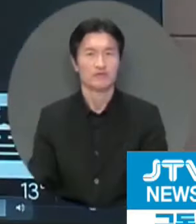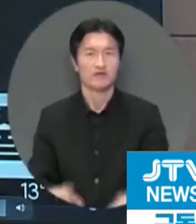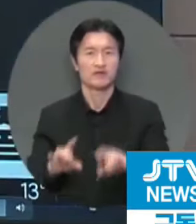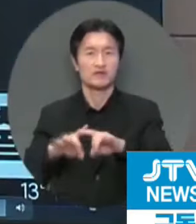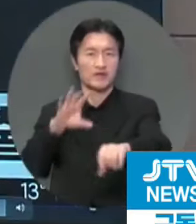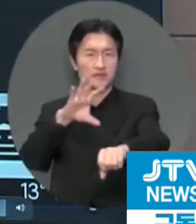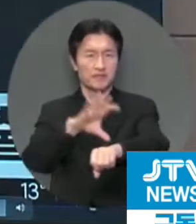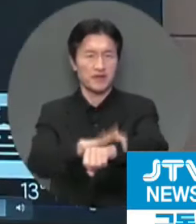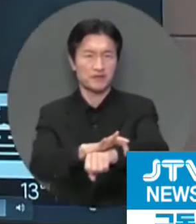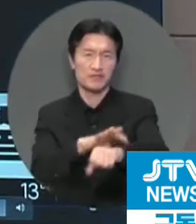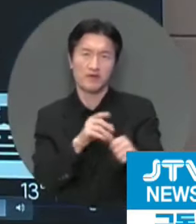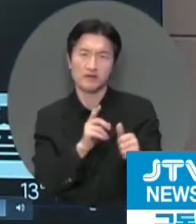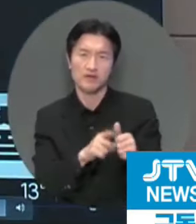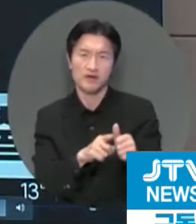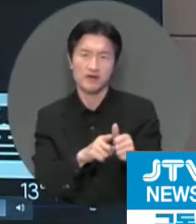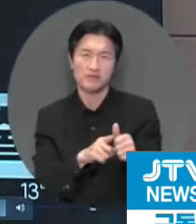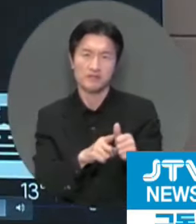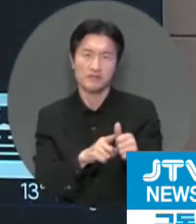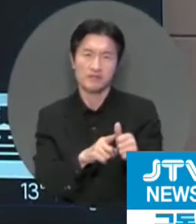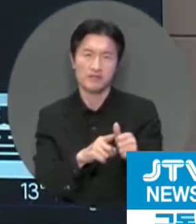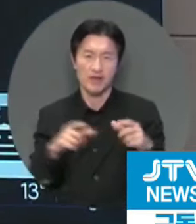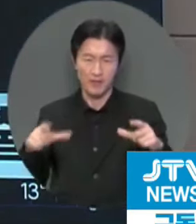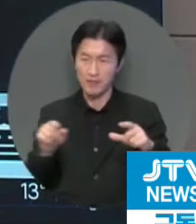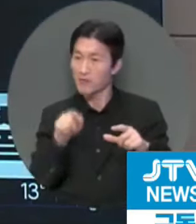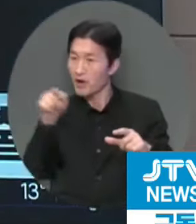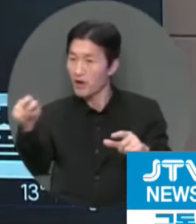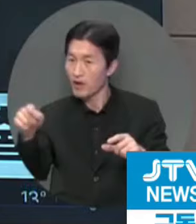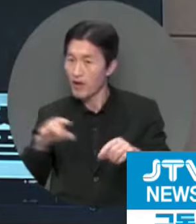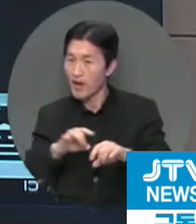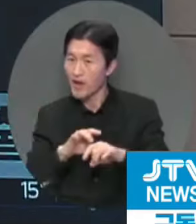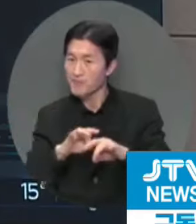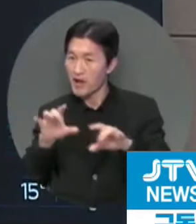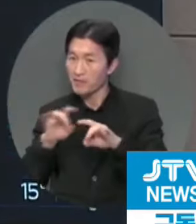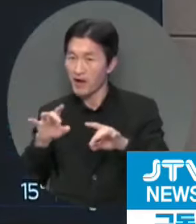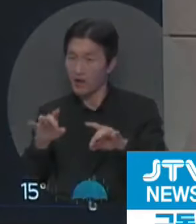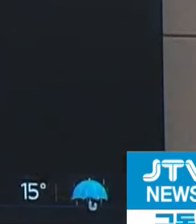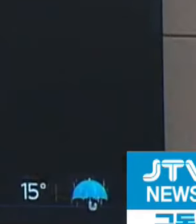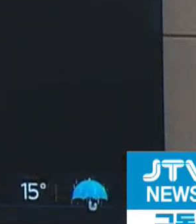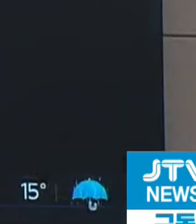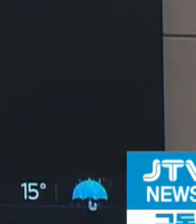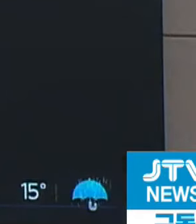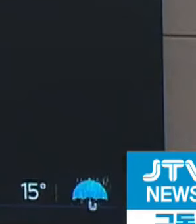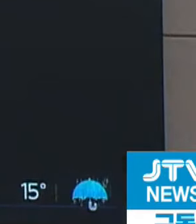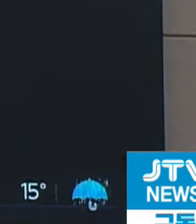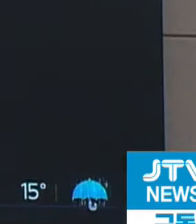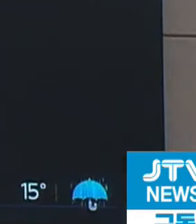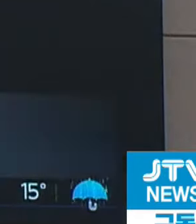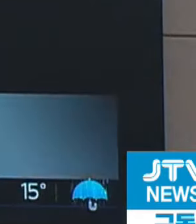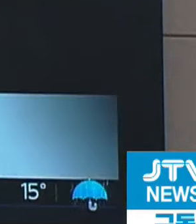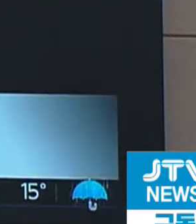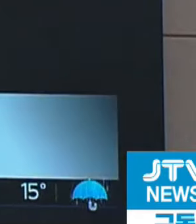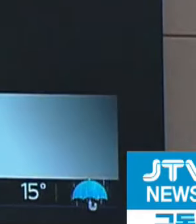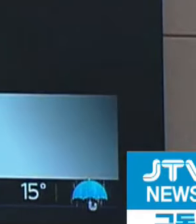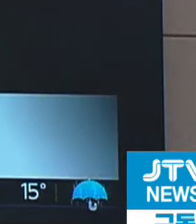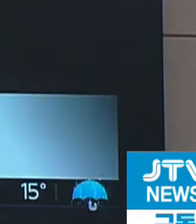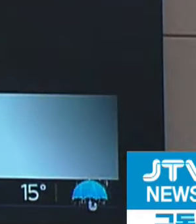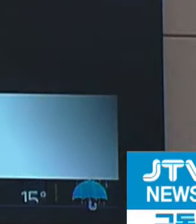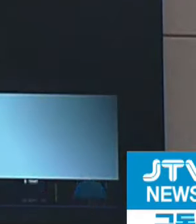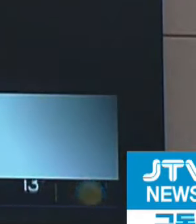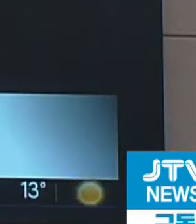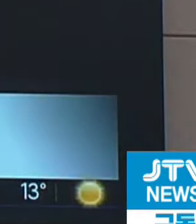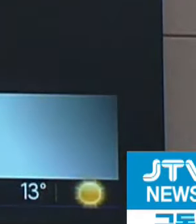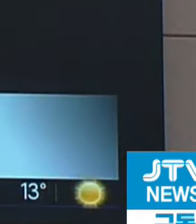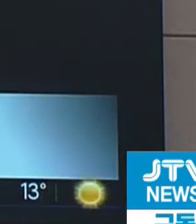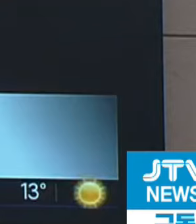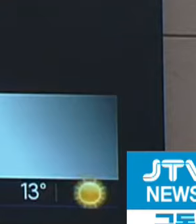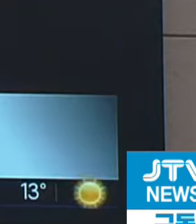전자발찌를 찬 감독 대상자가 주거지를 벗어나 경보가 울리자 무도실무관이 출동한 겁니다. 오늘 부모님 집까지 다 갔다 오세요.